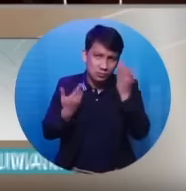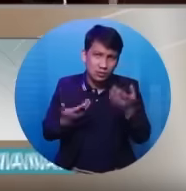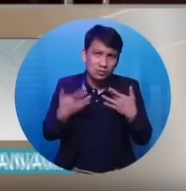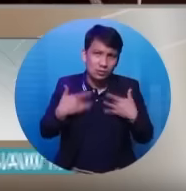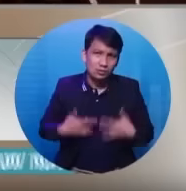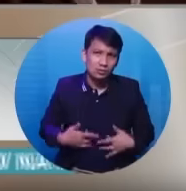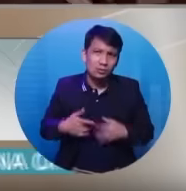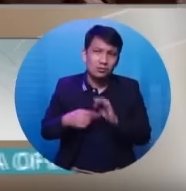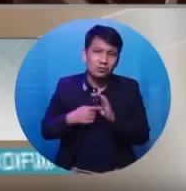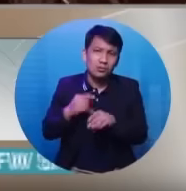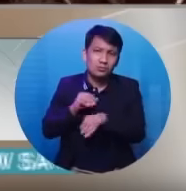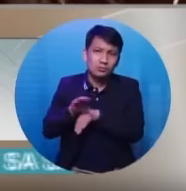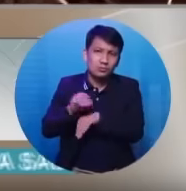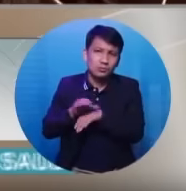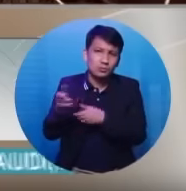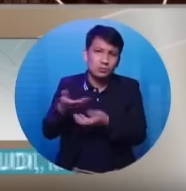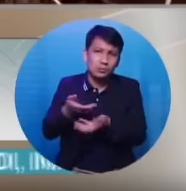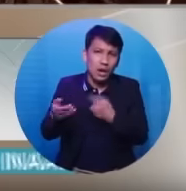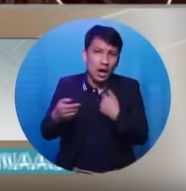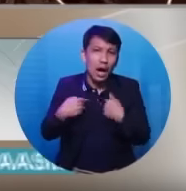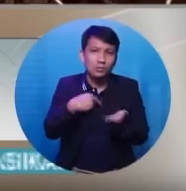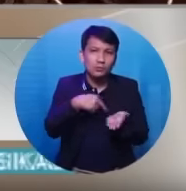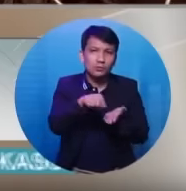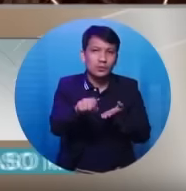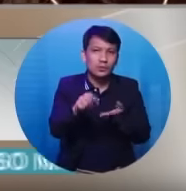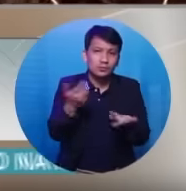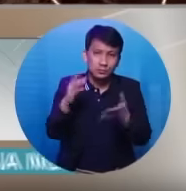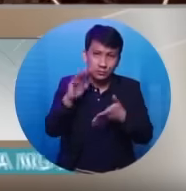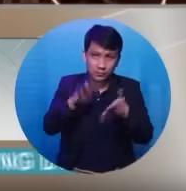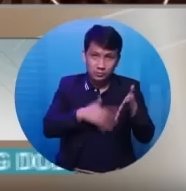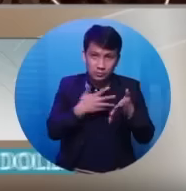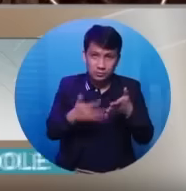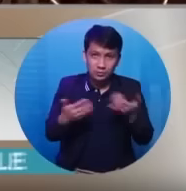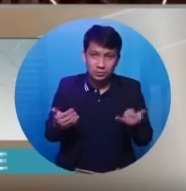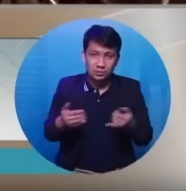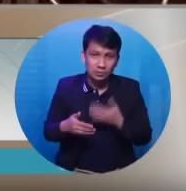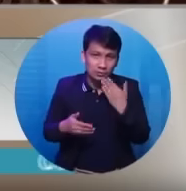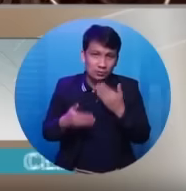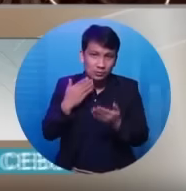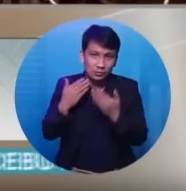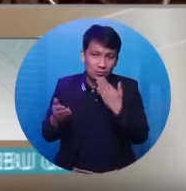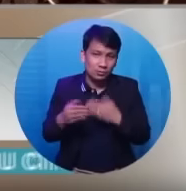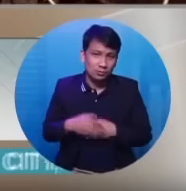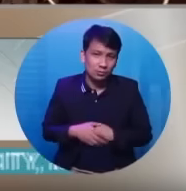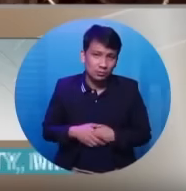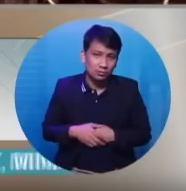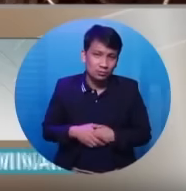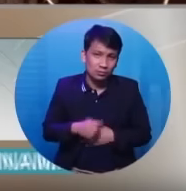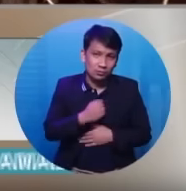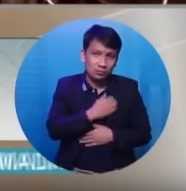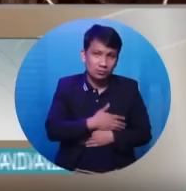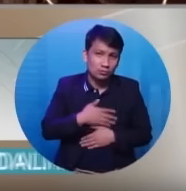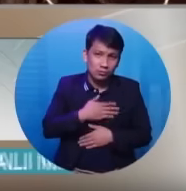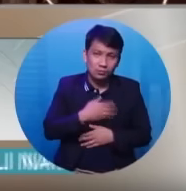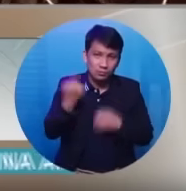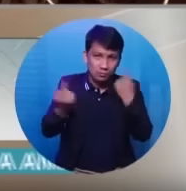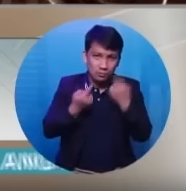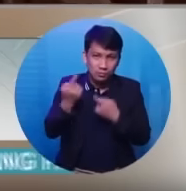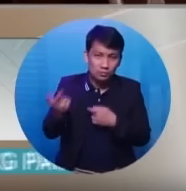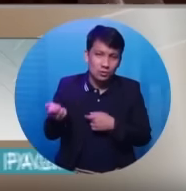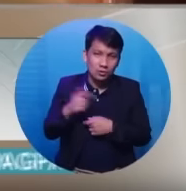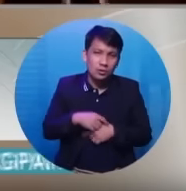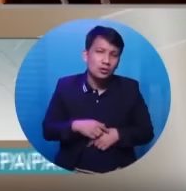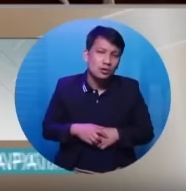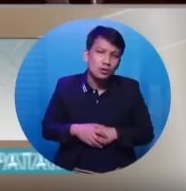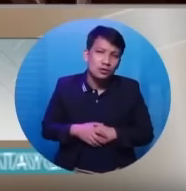na-depress. So magpakonsulta ka sir, akong babayad. Okay sa'yo? Schedule natin. Raffy, thank you very much po. Marami. Actually sir, na-appreciate ko yung ano, concern nyo sir, yung concern